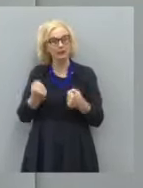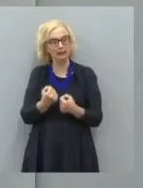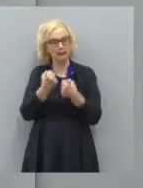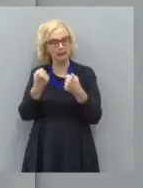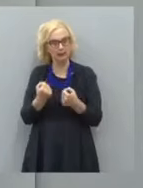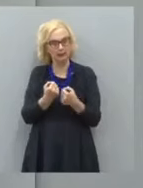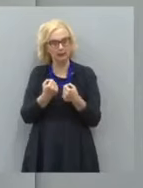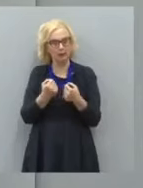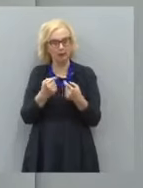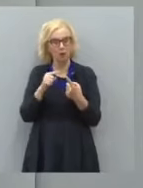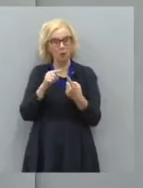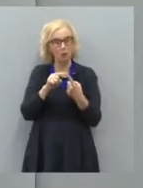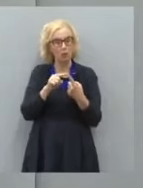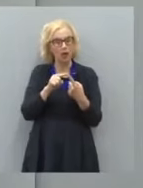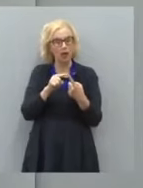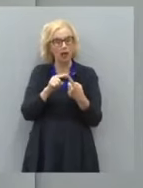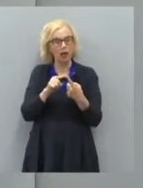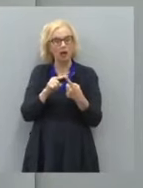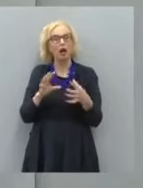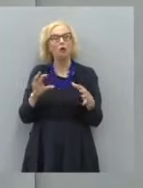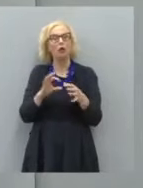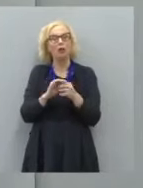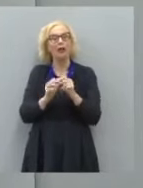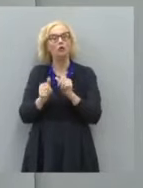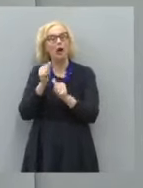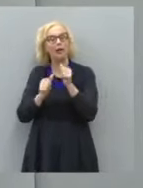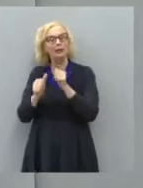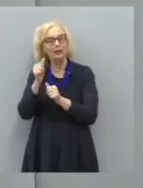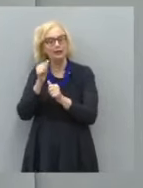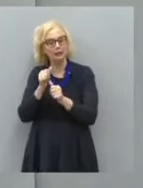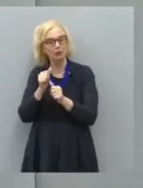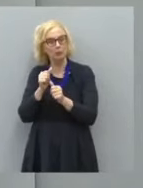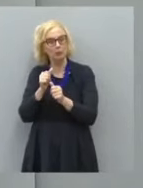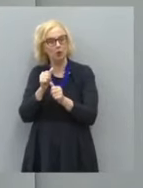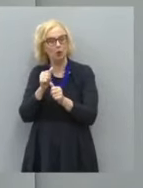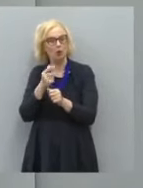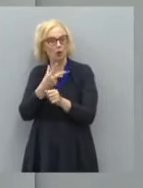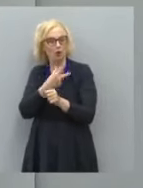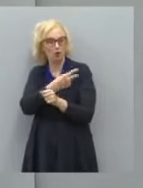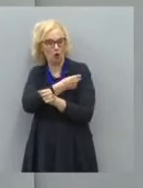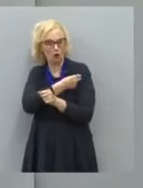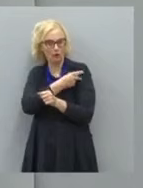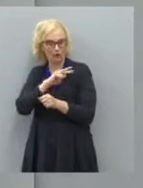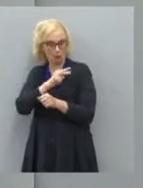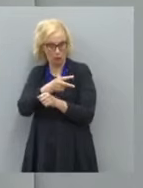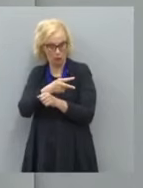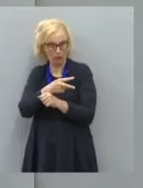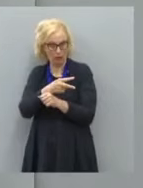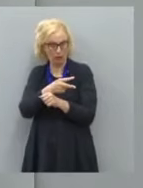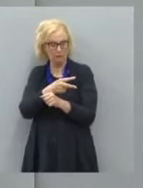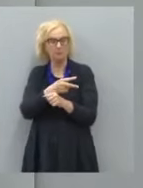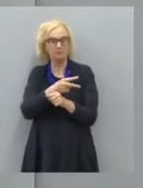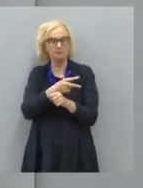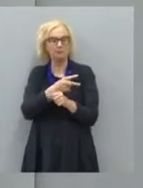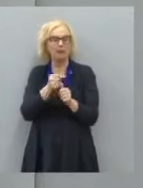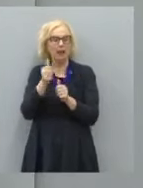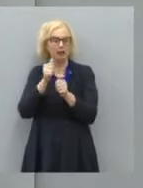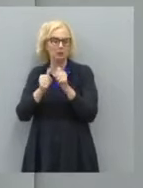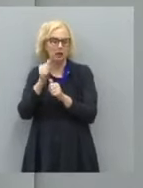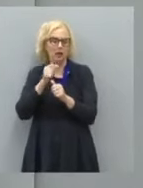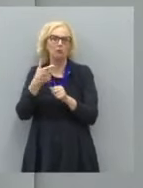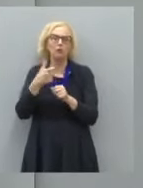che stiamo esaminando dell'anticipo della dose in quanto della seconda dose del richiamo in quanto a livello